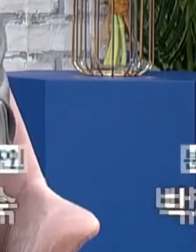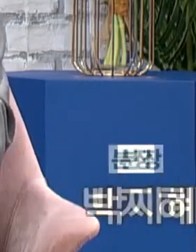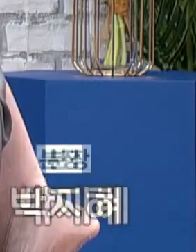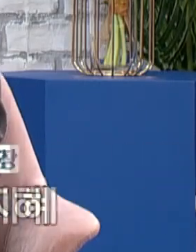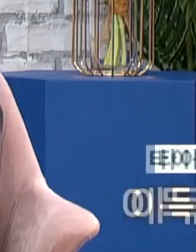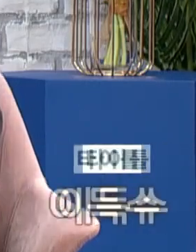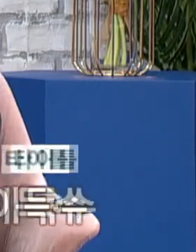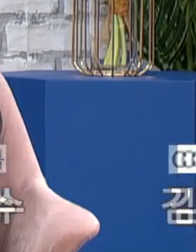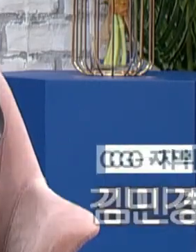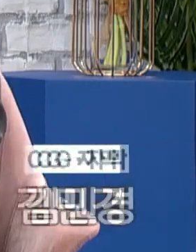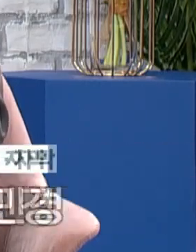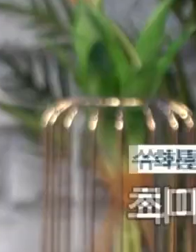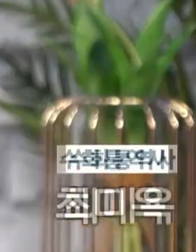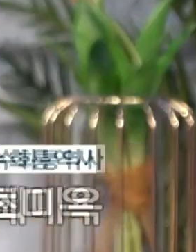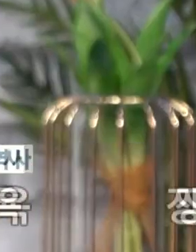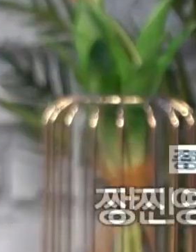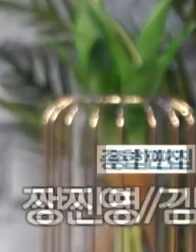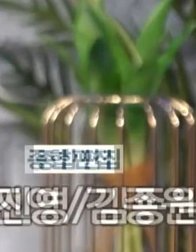좀 이렇게